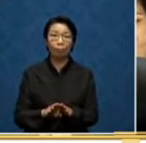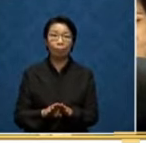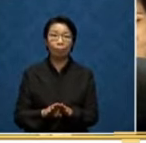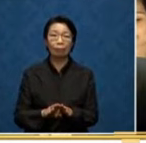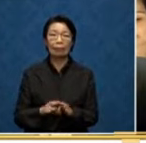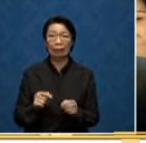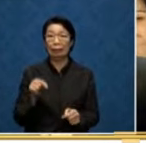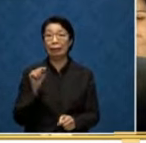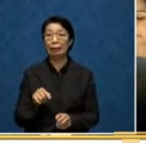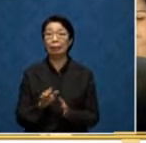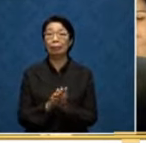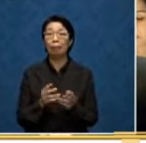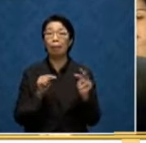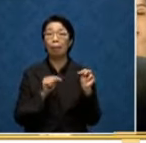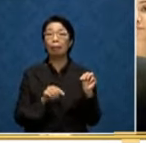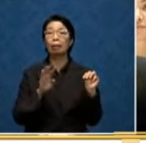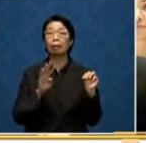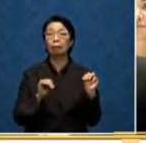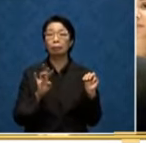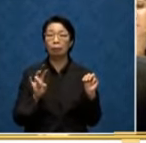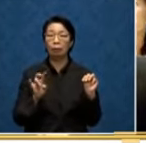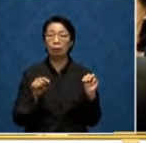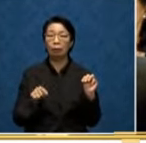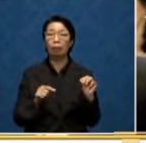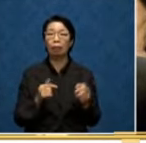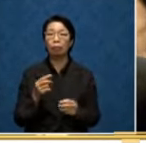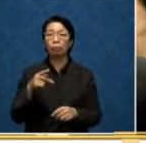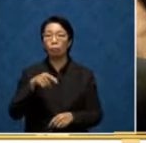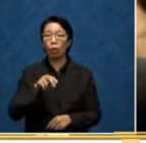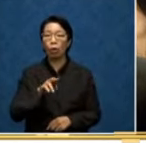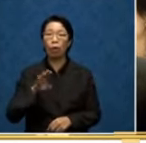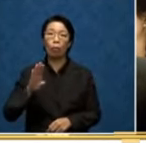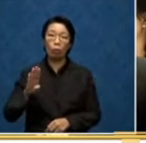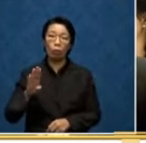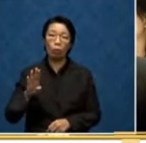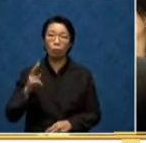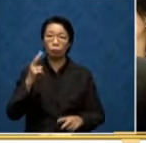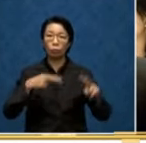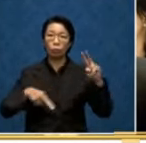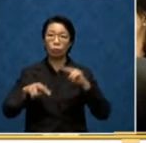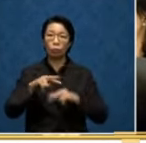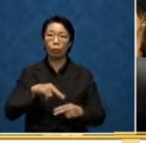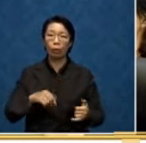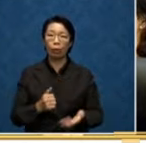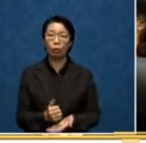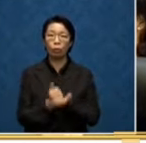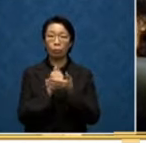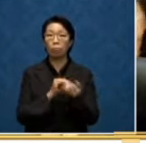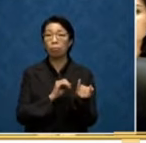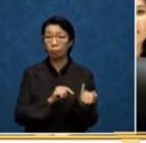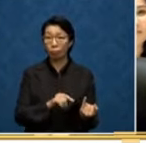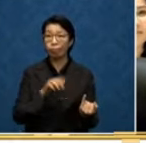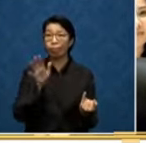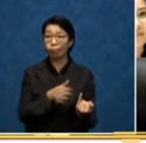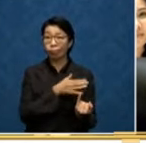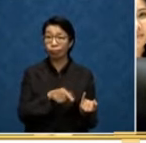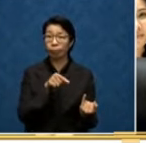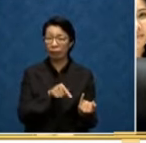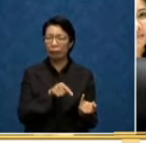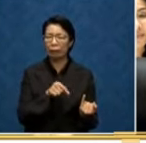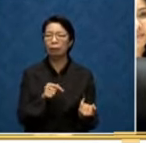ายงานตามมาตรา17แห่งพระราชบัญญัติคุ้มครองผู้ถูกกระทำด้วยความรุนแรงในคร